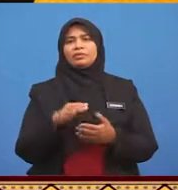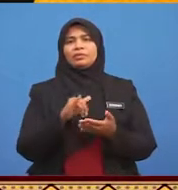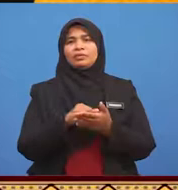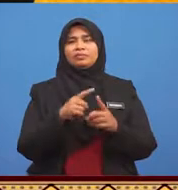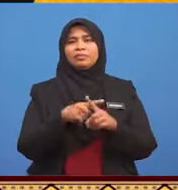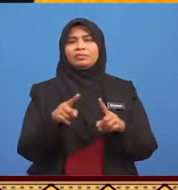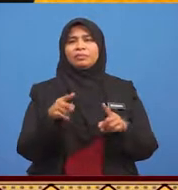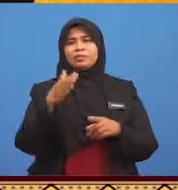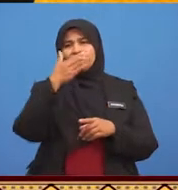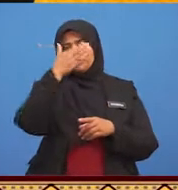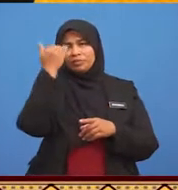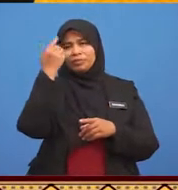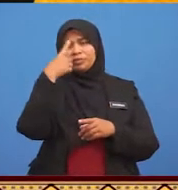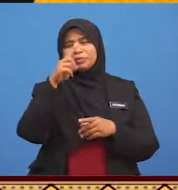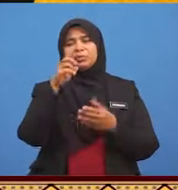untuk membacanya.